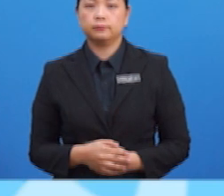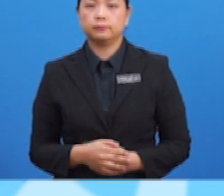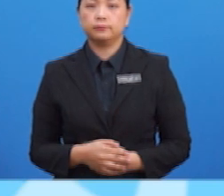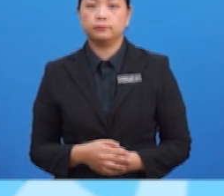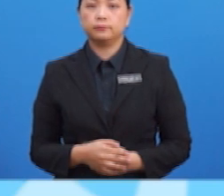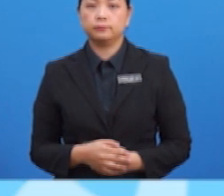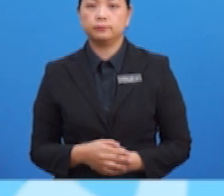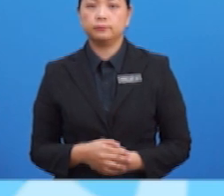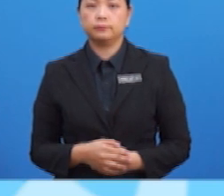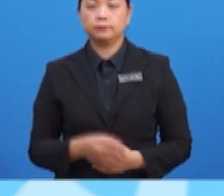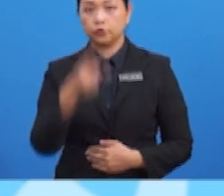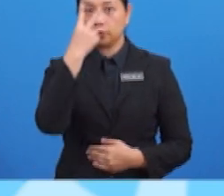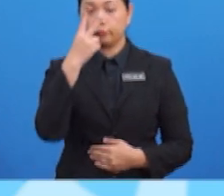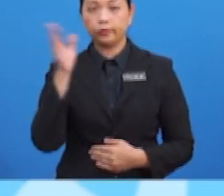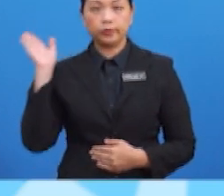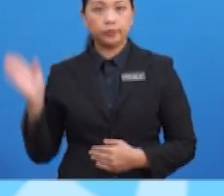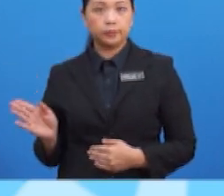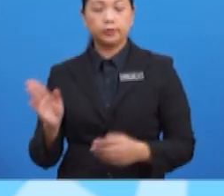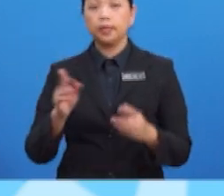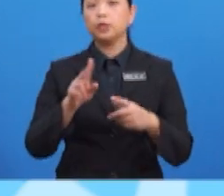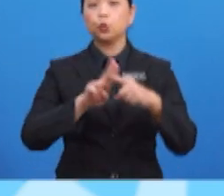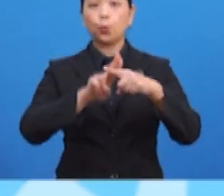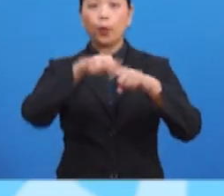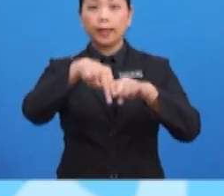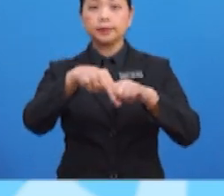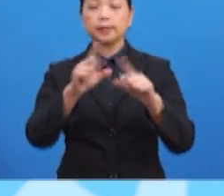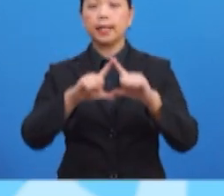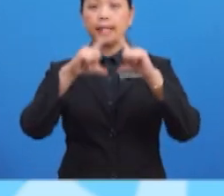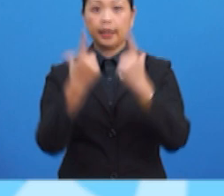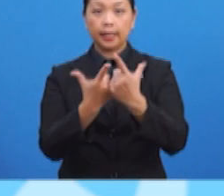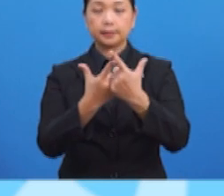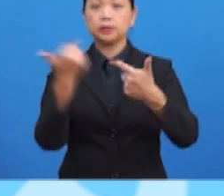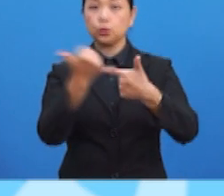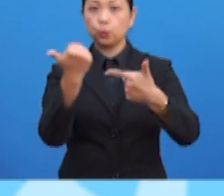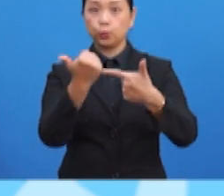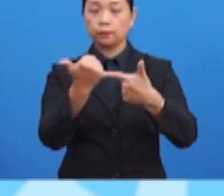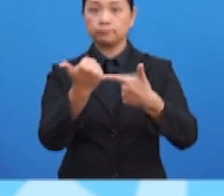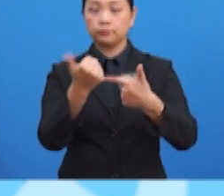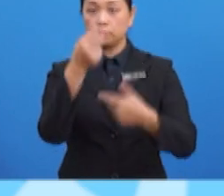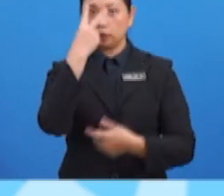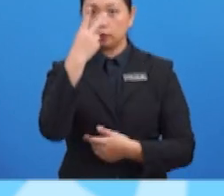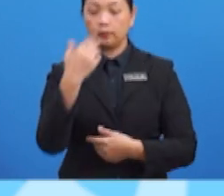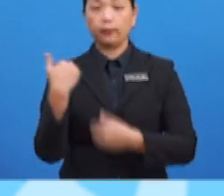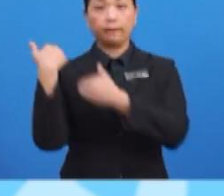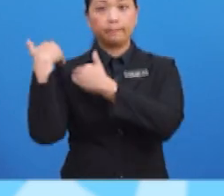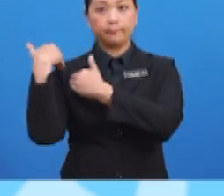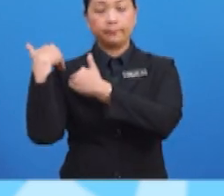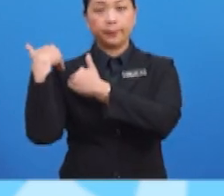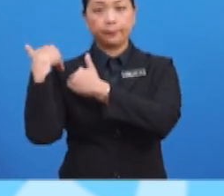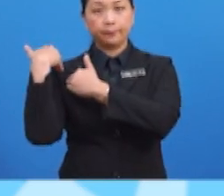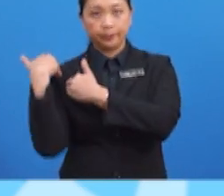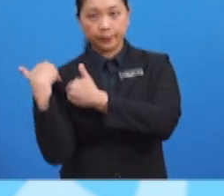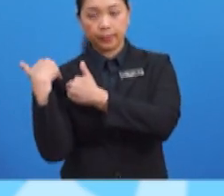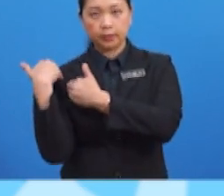Ini pula adalah tuas kelas kedua. Pada tuas ini, beban berada antara